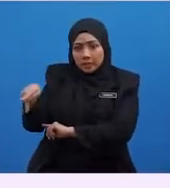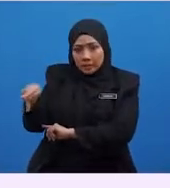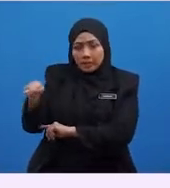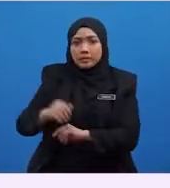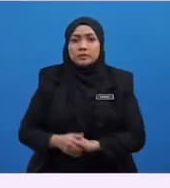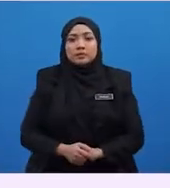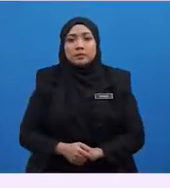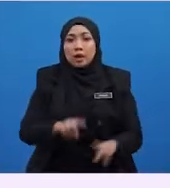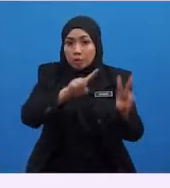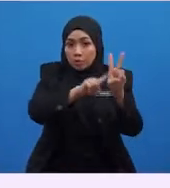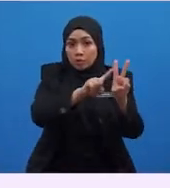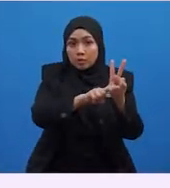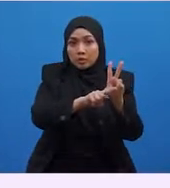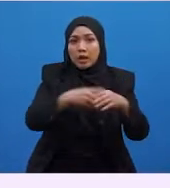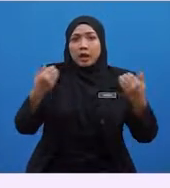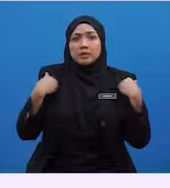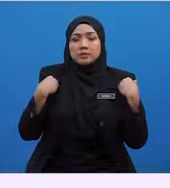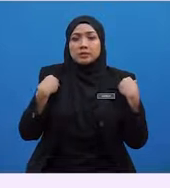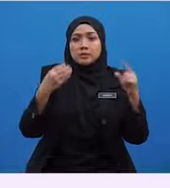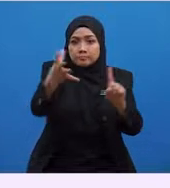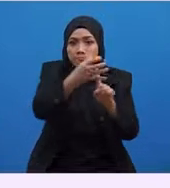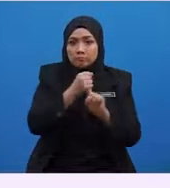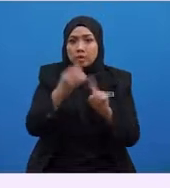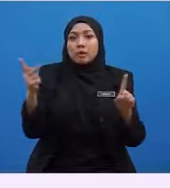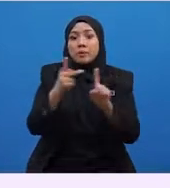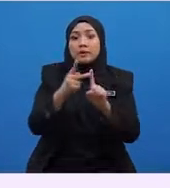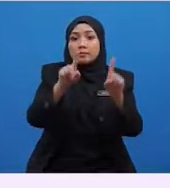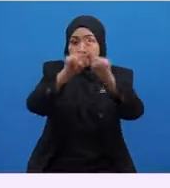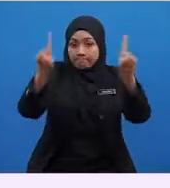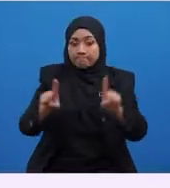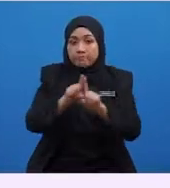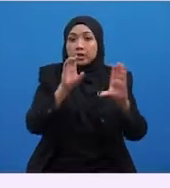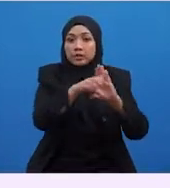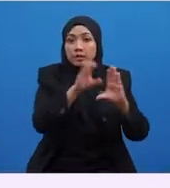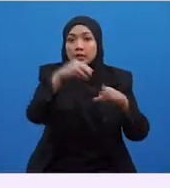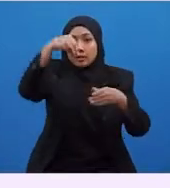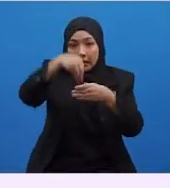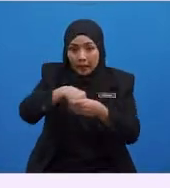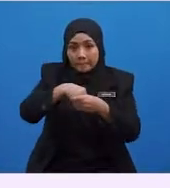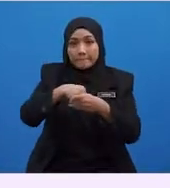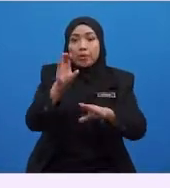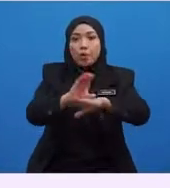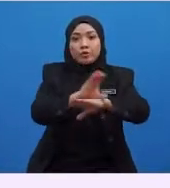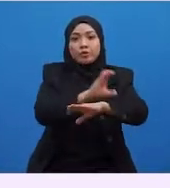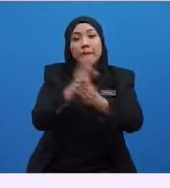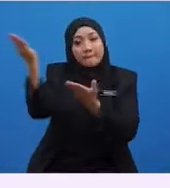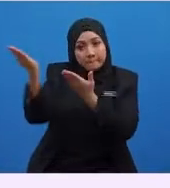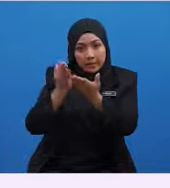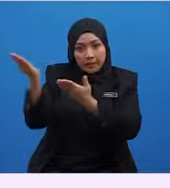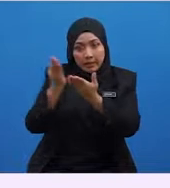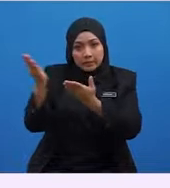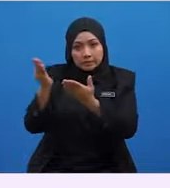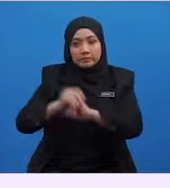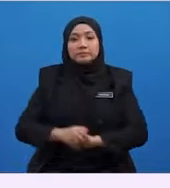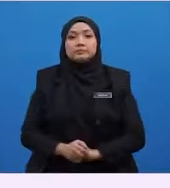sebagainya. Kedua, mempunyai capaian kepada pangkalan data dalam komputer pelayan. Semua data